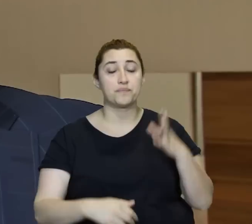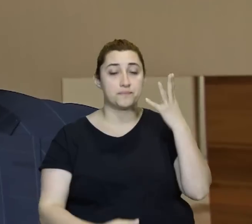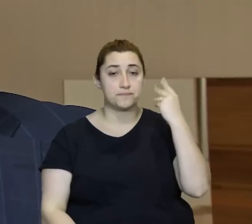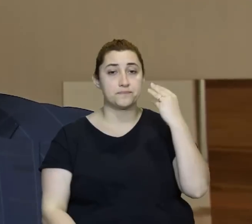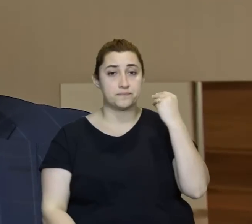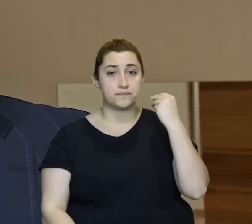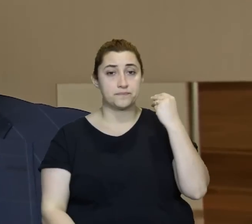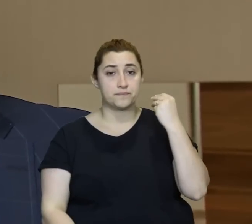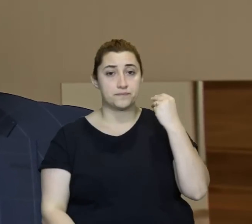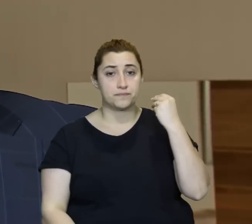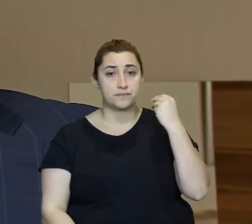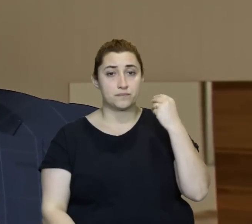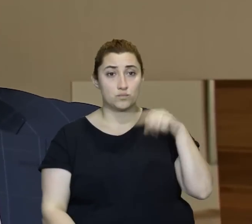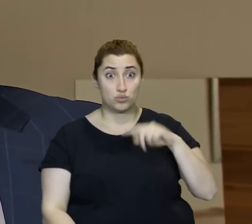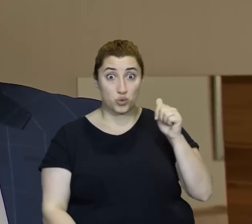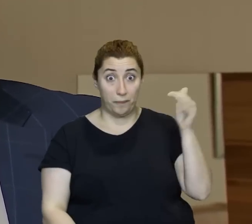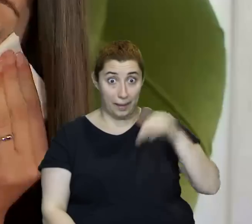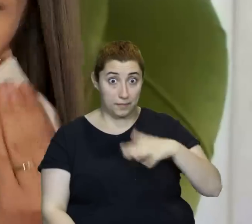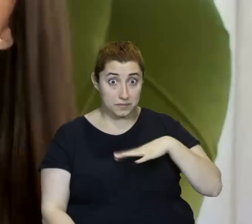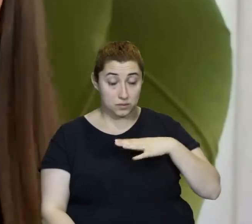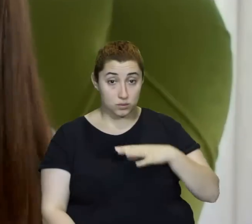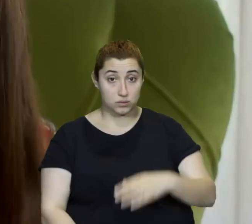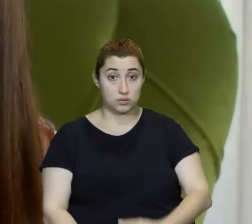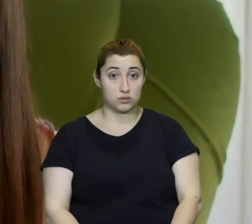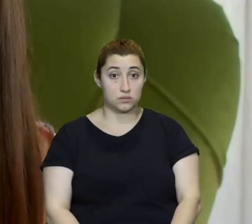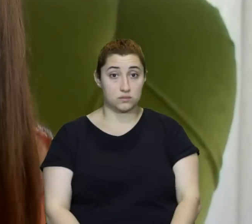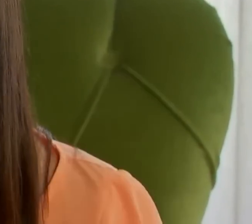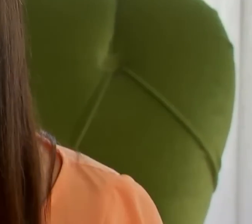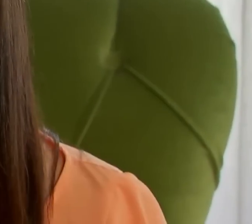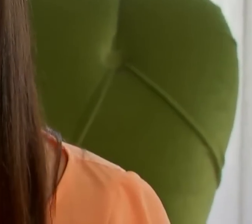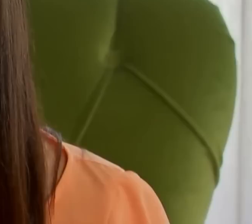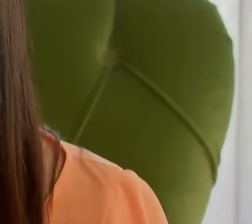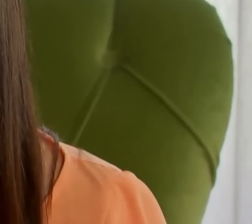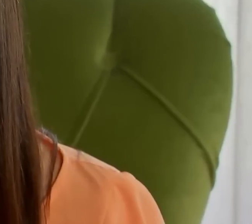Anladım. Bugün mü gelmek istiyorsun?